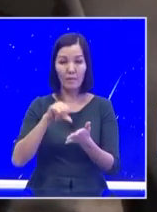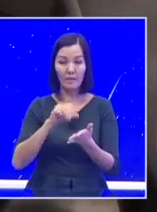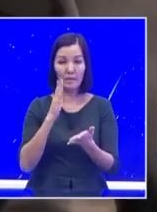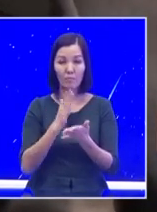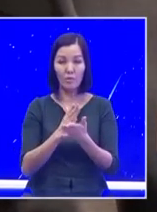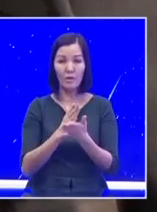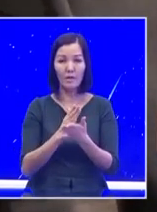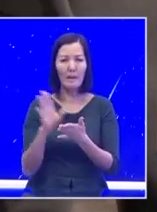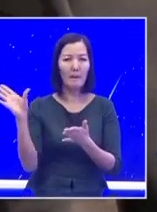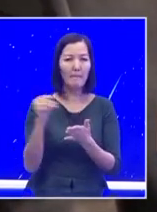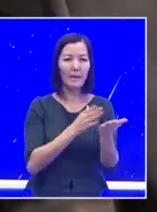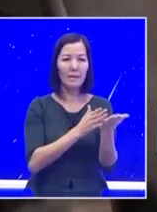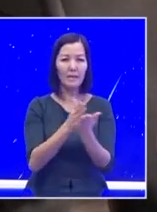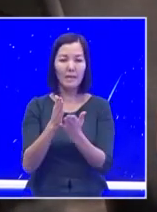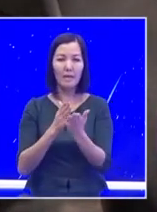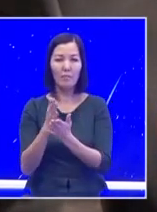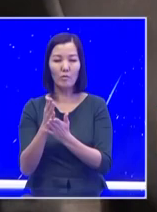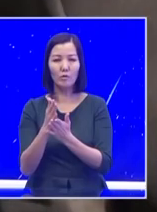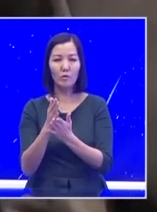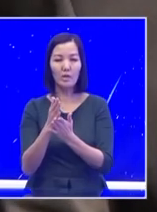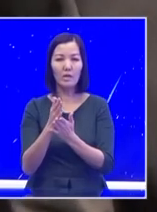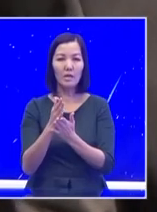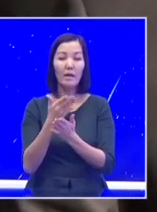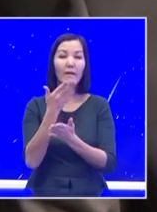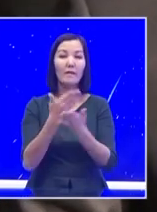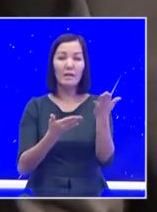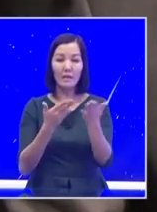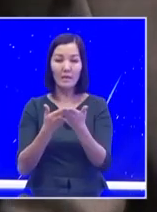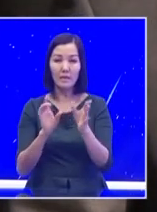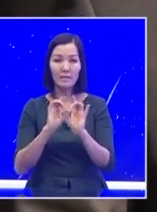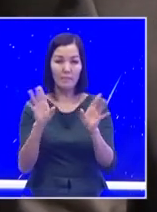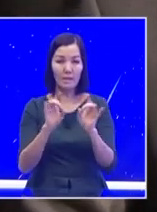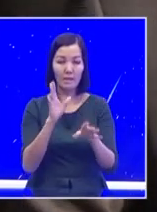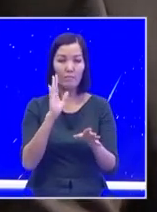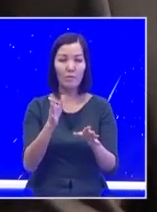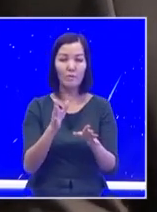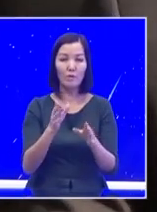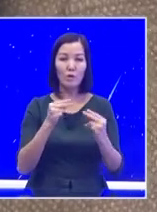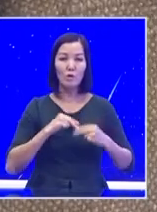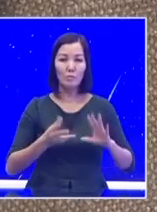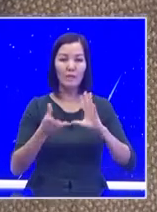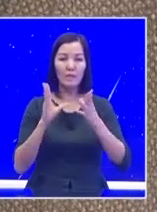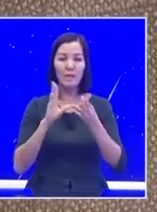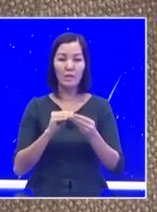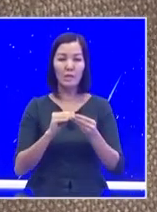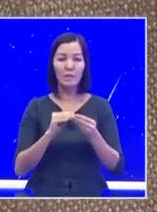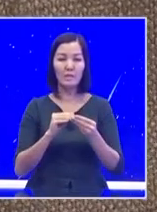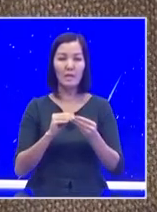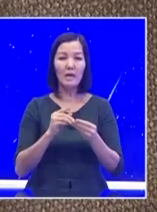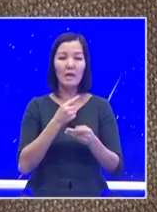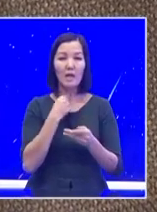бойынша жастарымызға кеңестер беру үшін. Енді бұл жұмыстың нәтижесіне қарай қазір осы